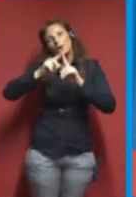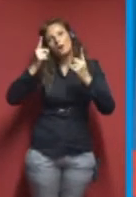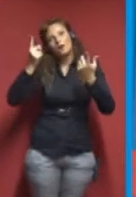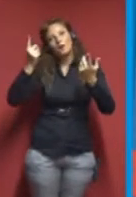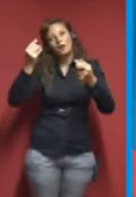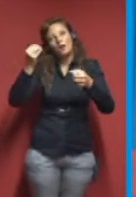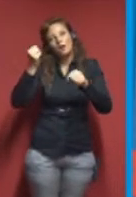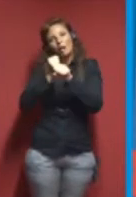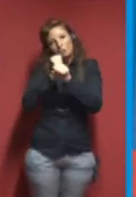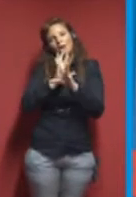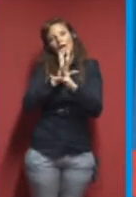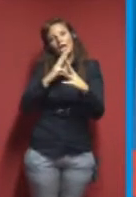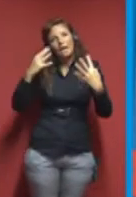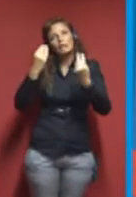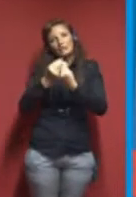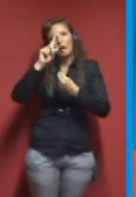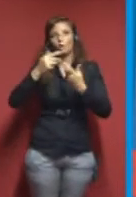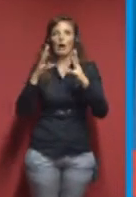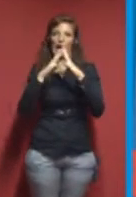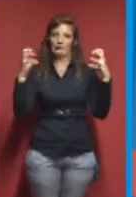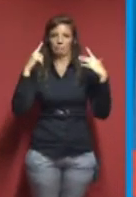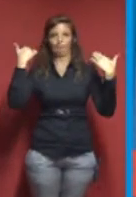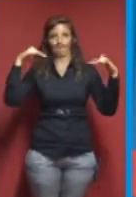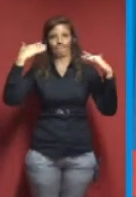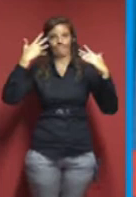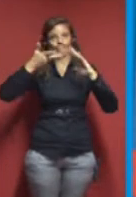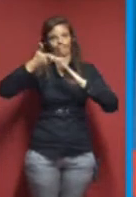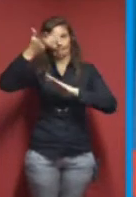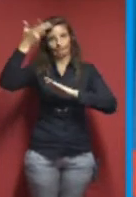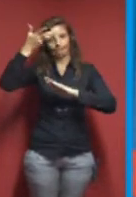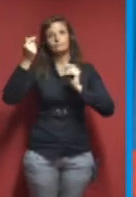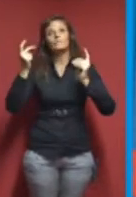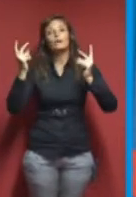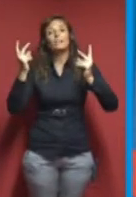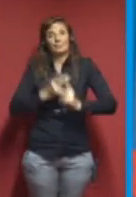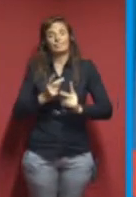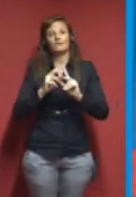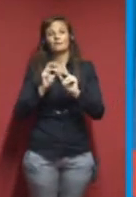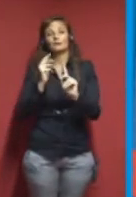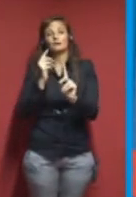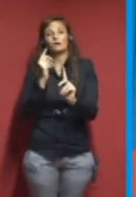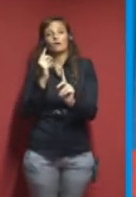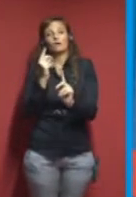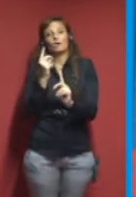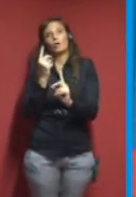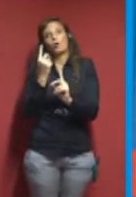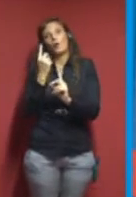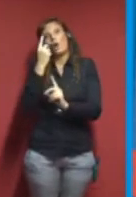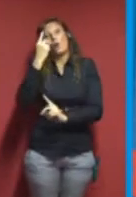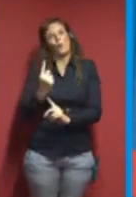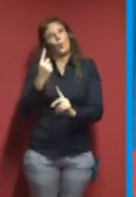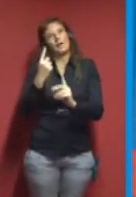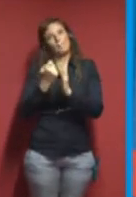insieme e anche anche grosse aziende allora una delle prime cose che è avvenuto e